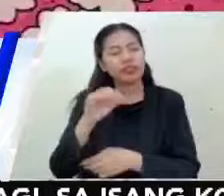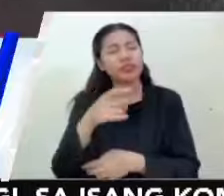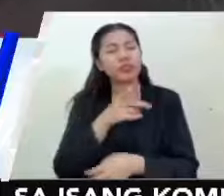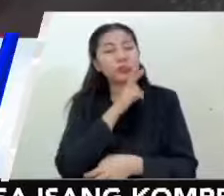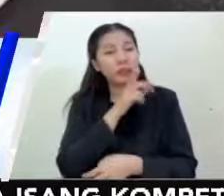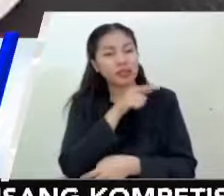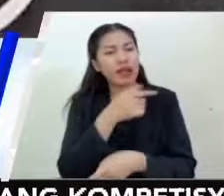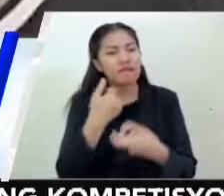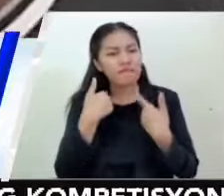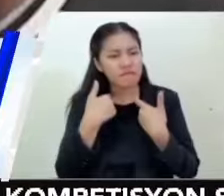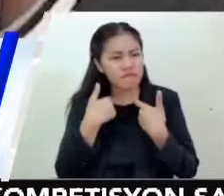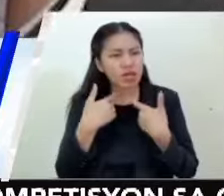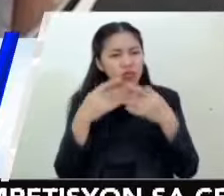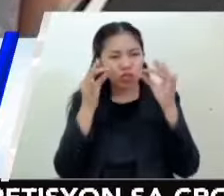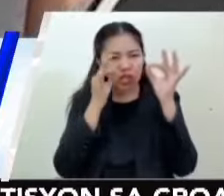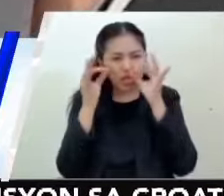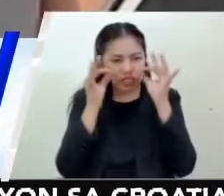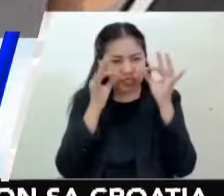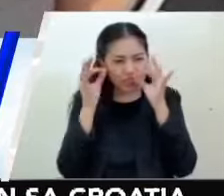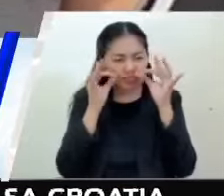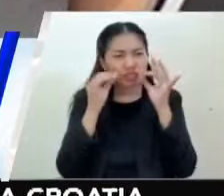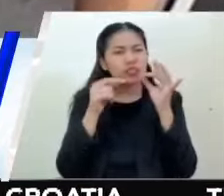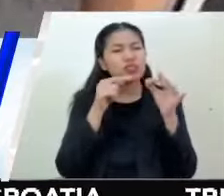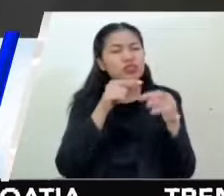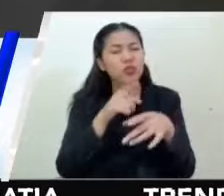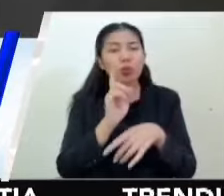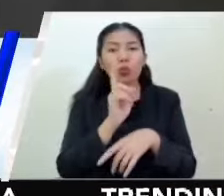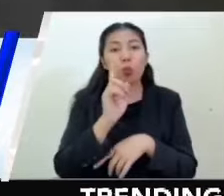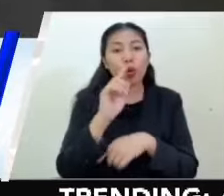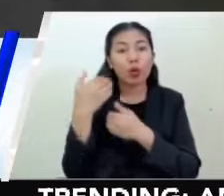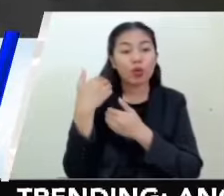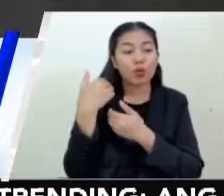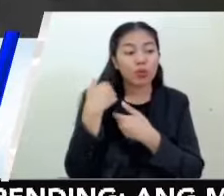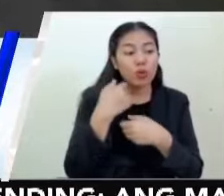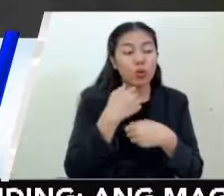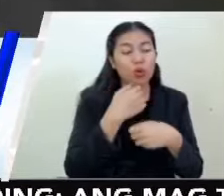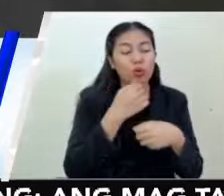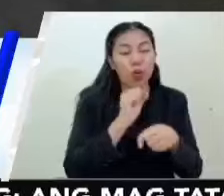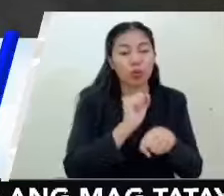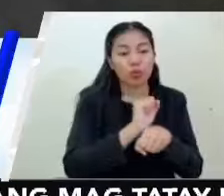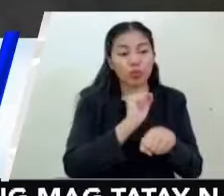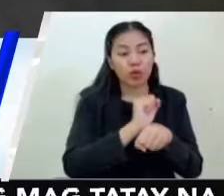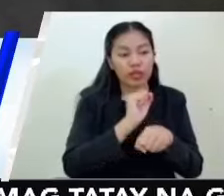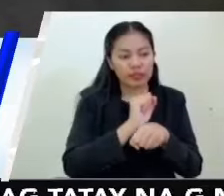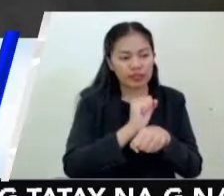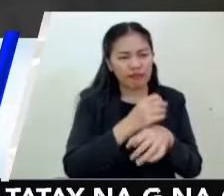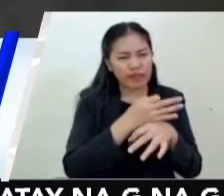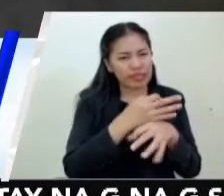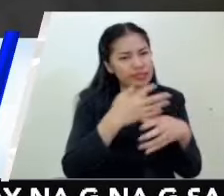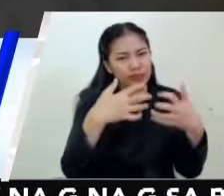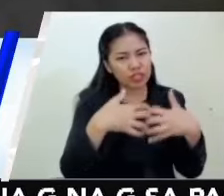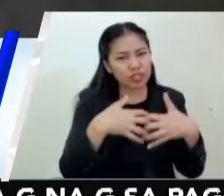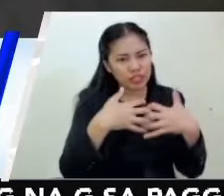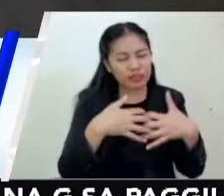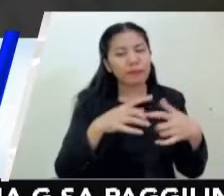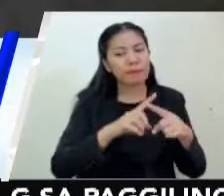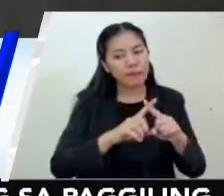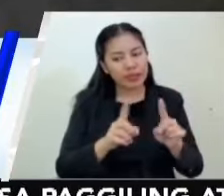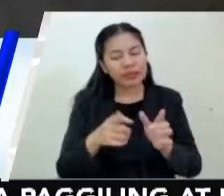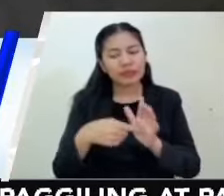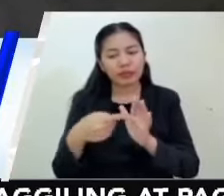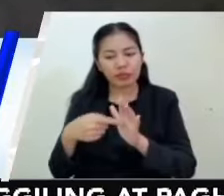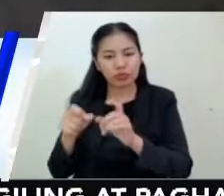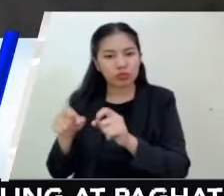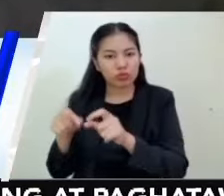pesos. Isa siyang mekaniko na sumasideline umano sa pagtutulak. Aminado si alias Jeff at sinabing ipinakilala lang daw siya sa ganitong gawain ng mga